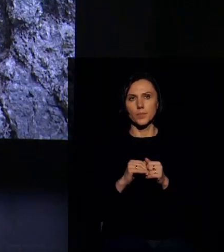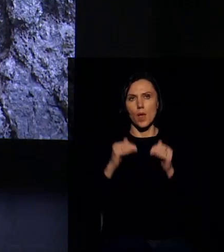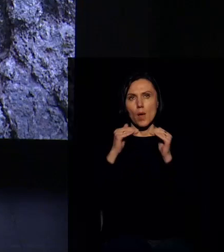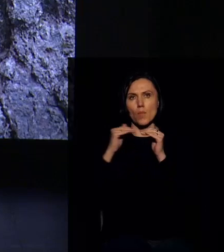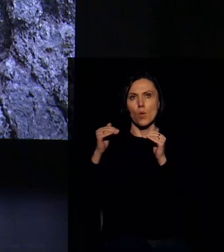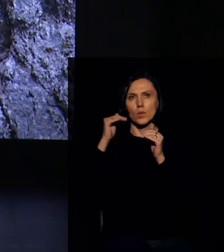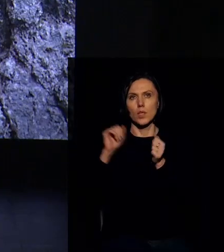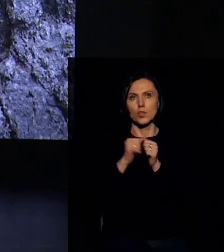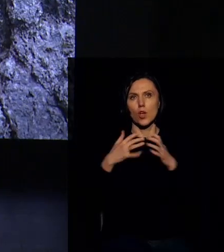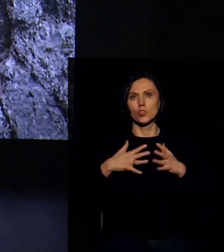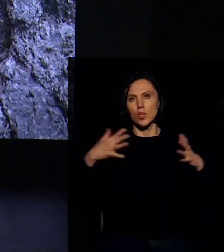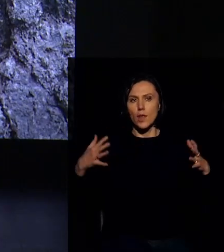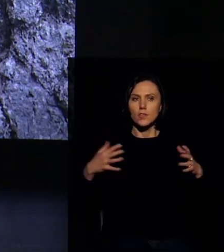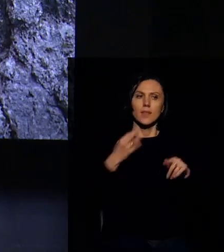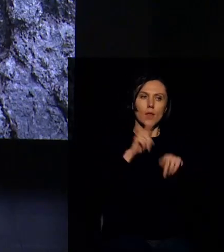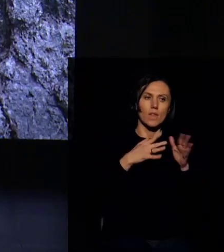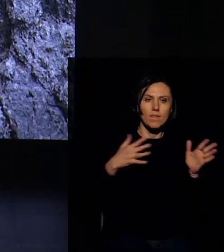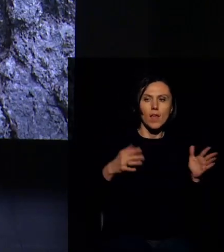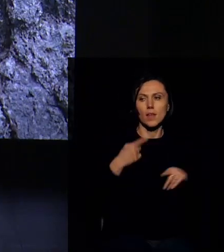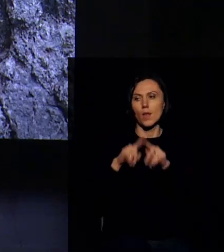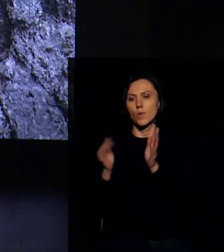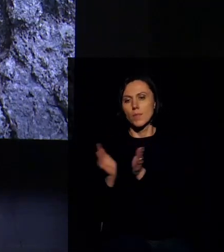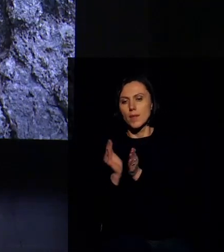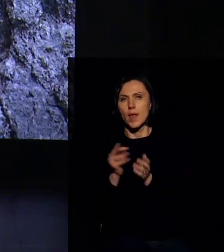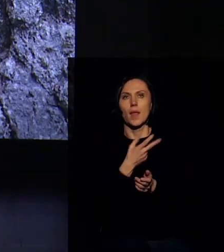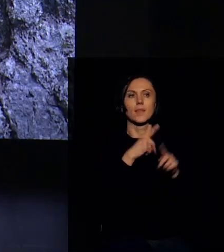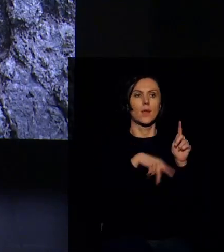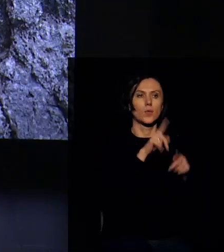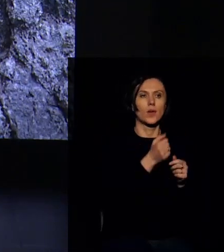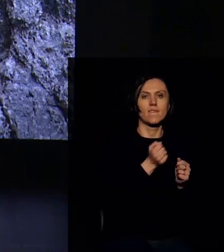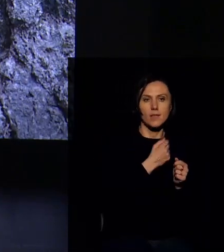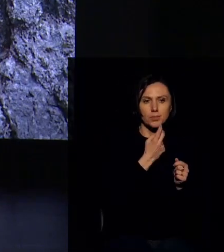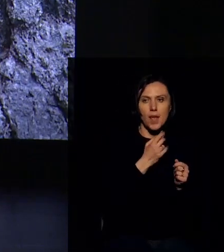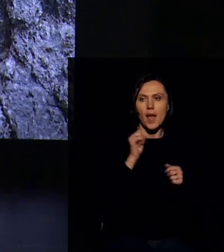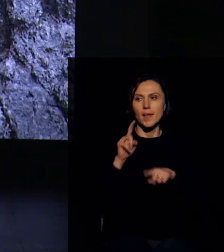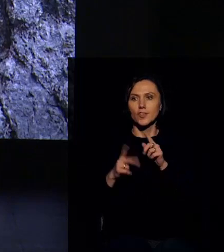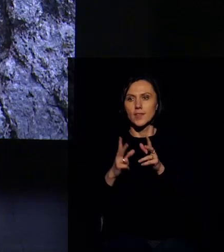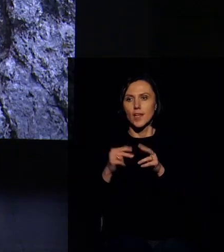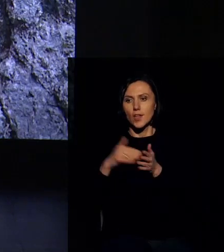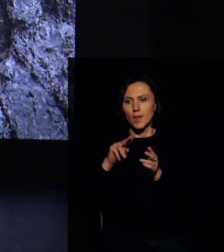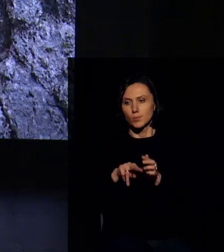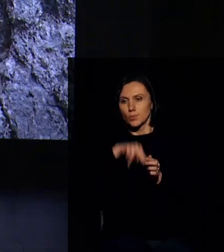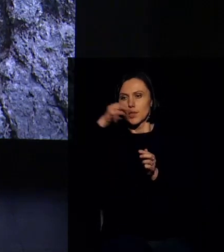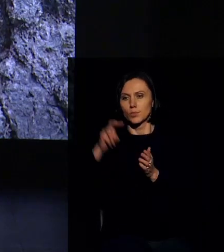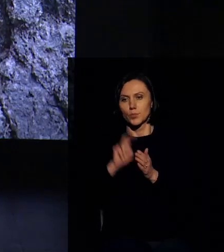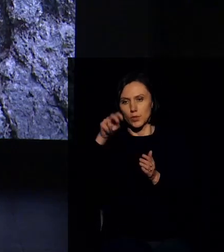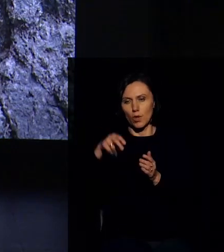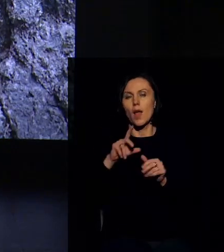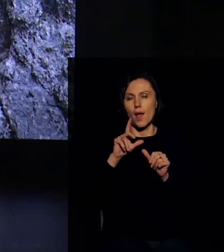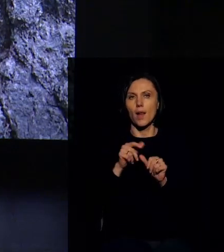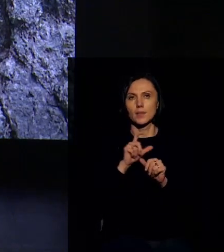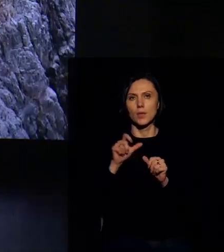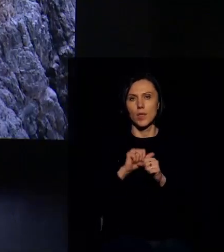są szersze lub węższe, bardziej wyraźne. Czasami trzeba przeskoczyć przez jakąś szczelinę, ale cały czas